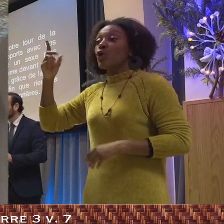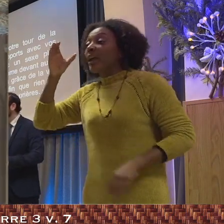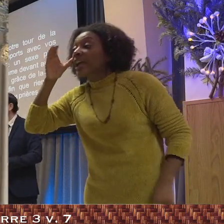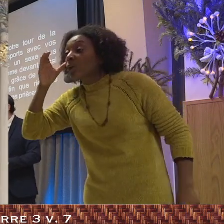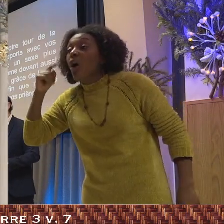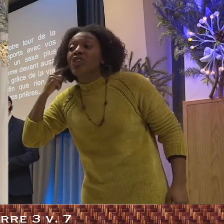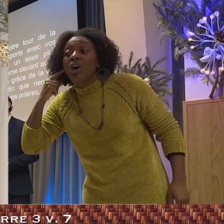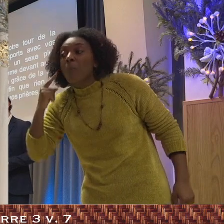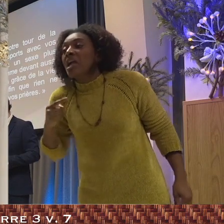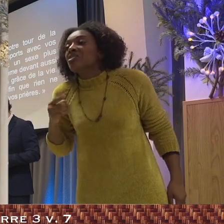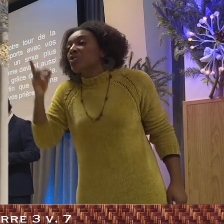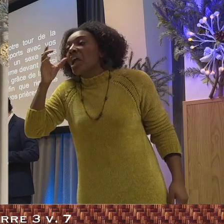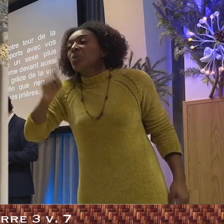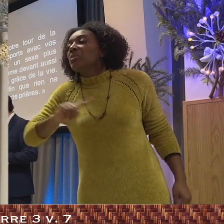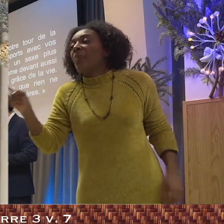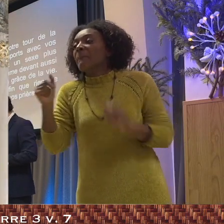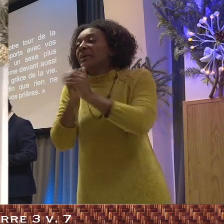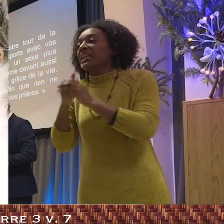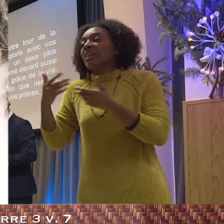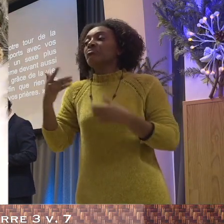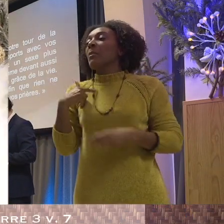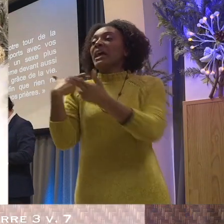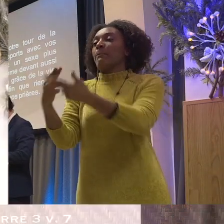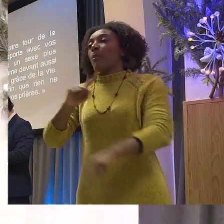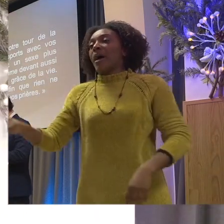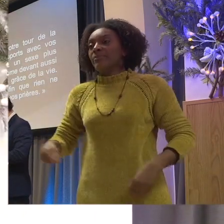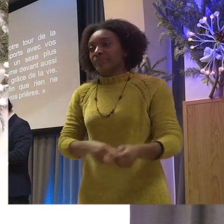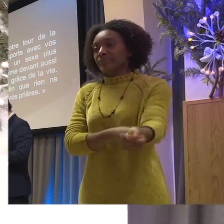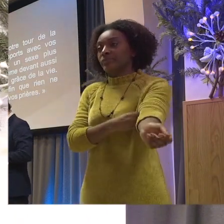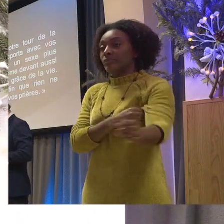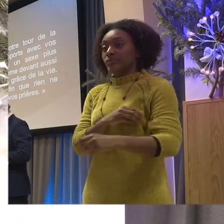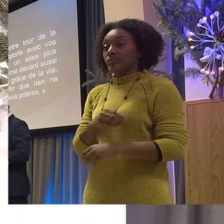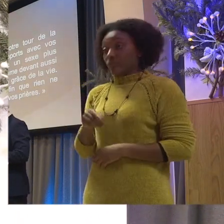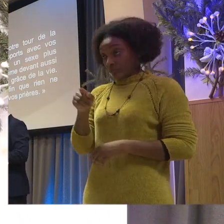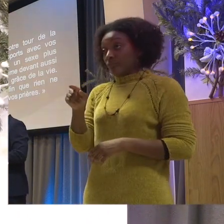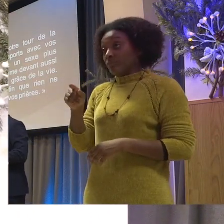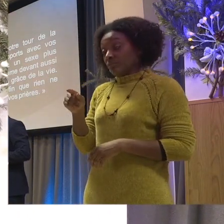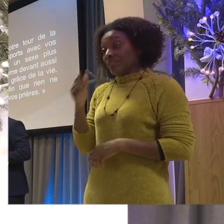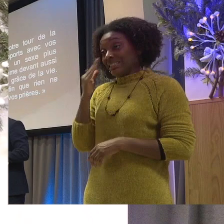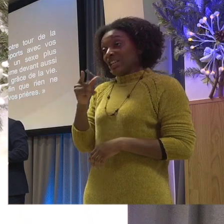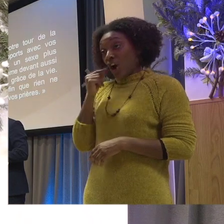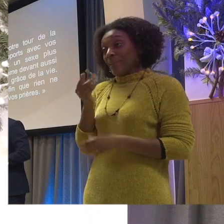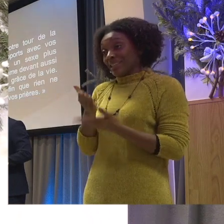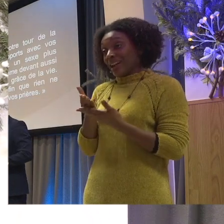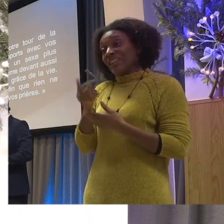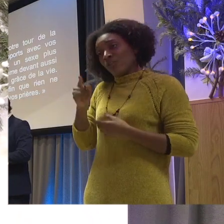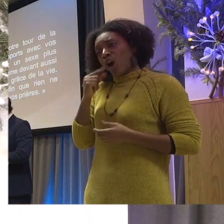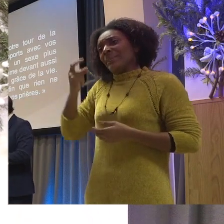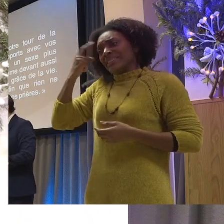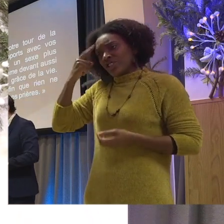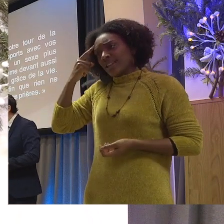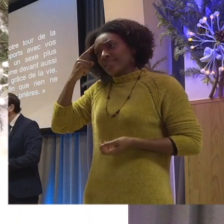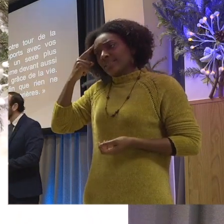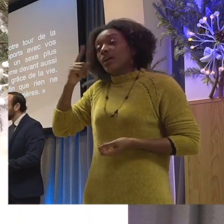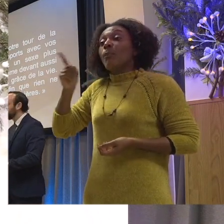les écoutera pas. Et il ne les exaucera pas. Toi, Marie, tu dois faire preuve de sagesse, parce que